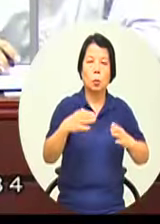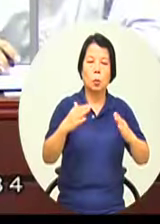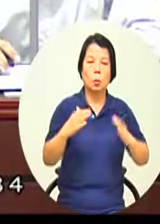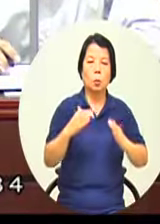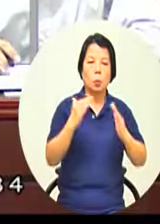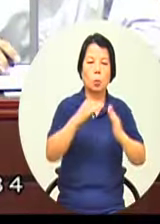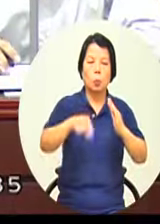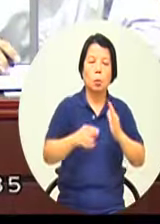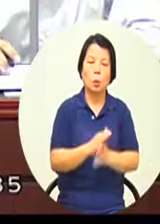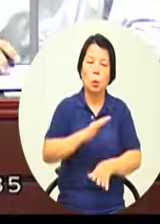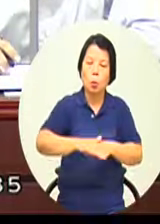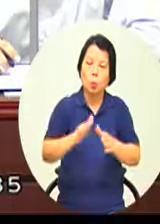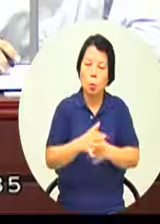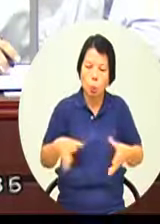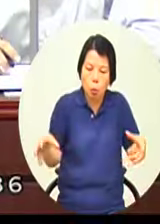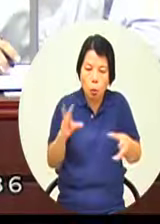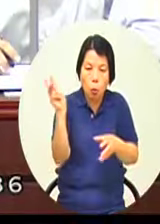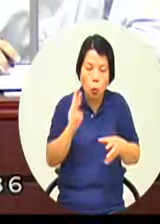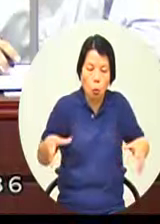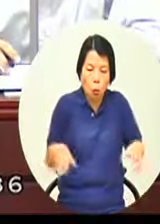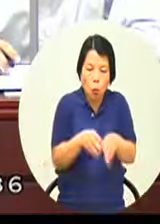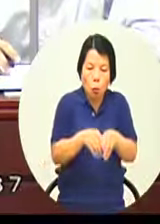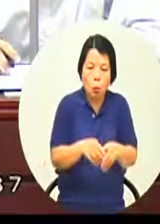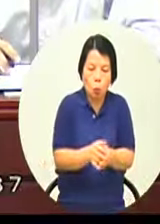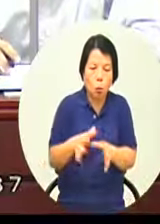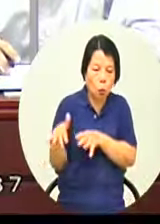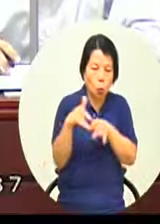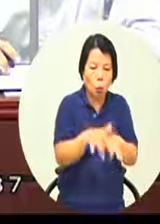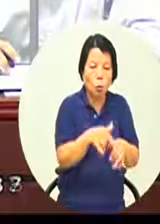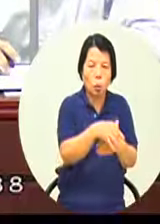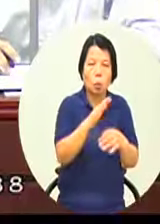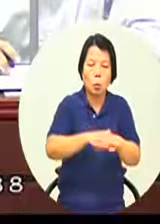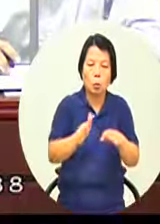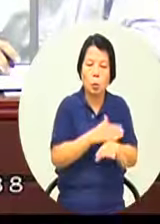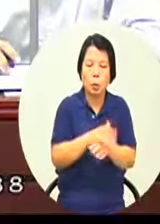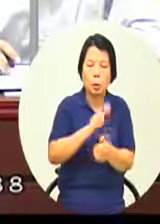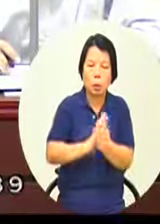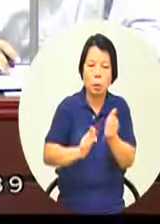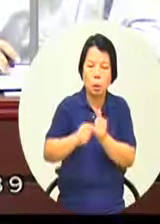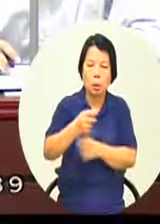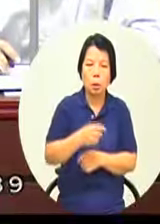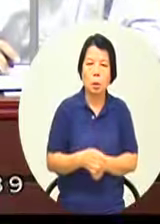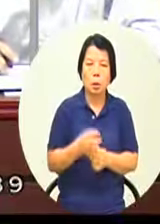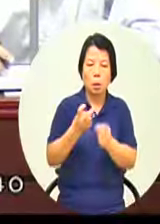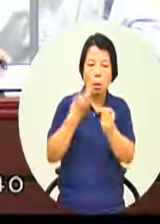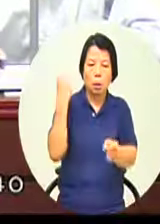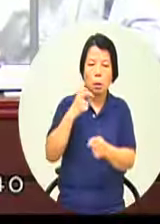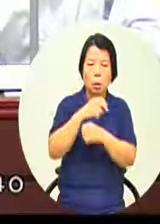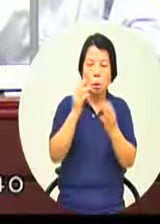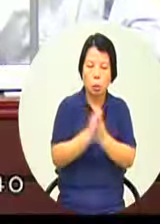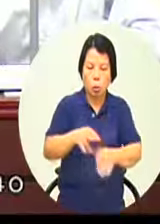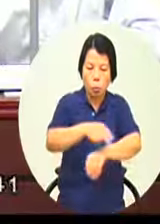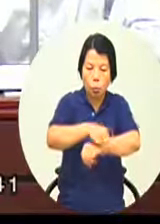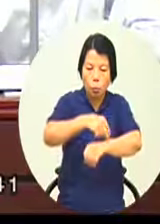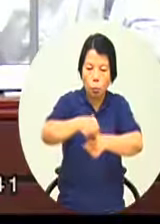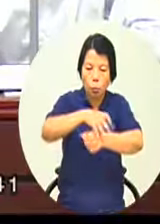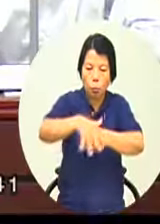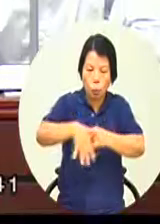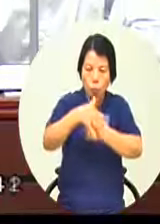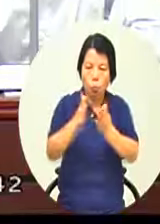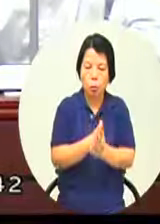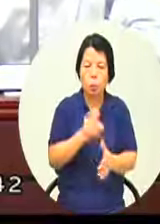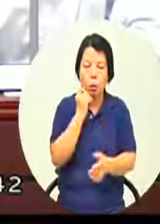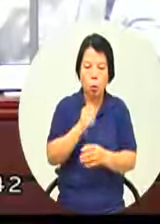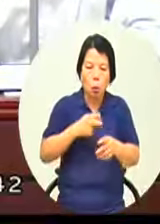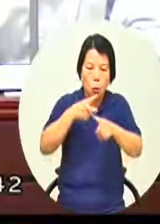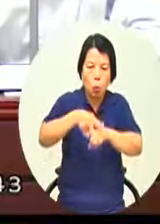些那个集水区的水也流到这个区域？那这涉及到过去二十年前整个规划系统。那如果说我们越